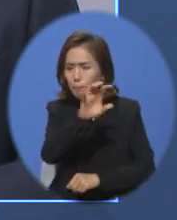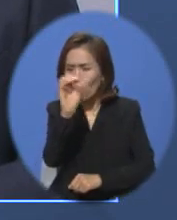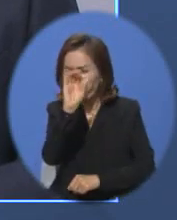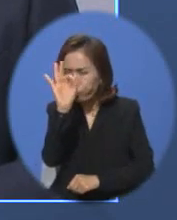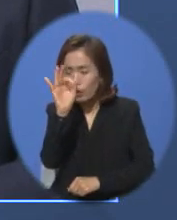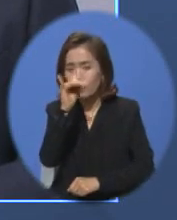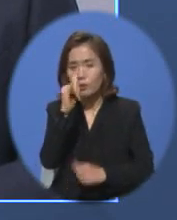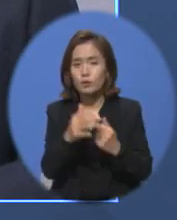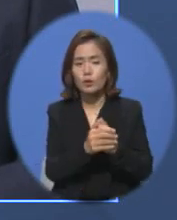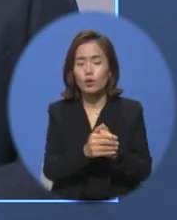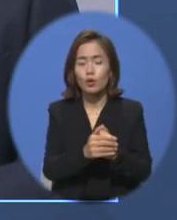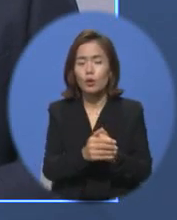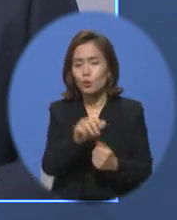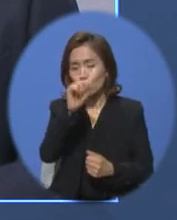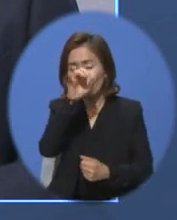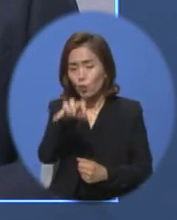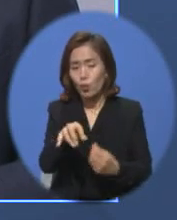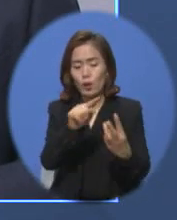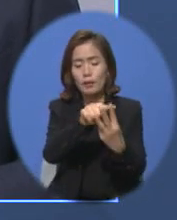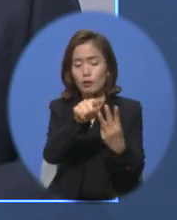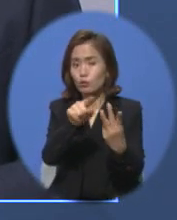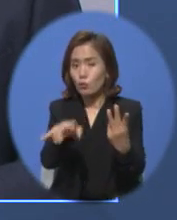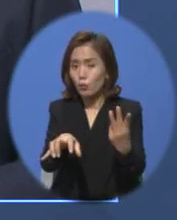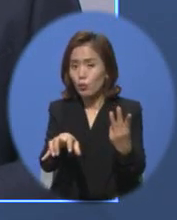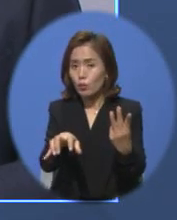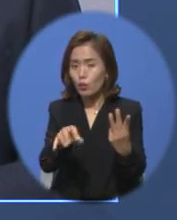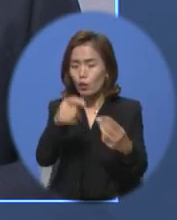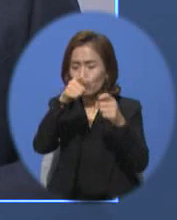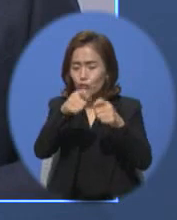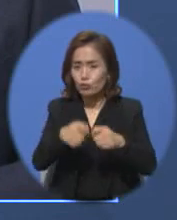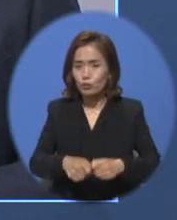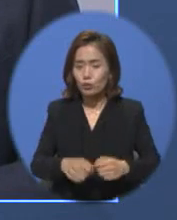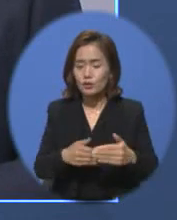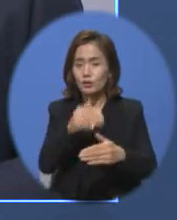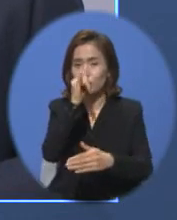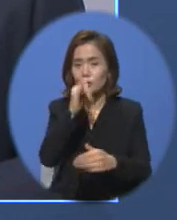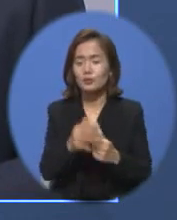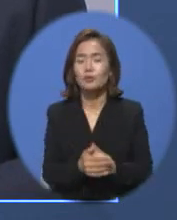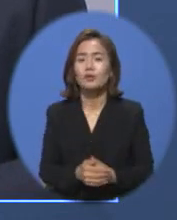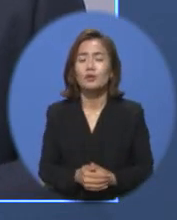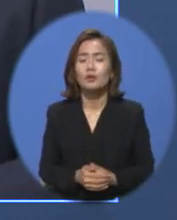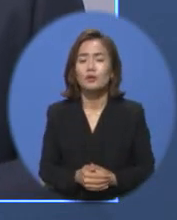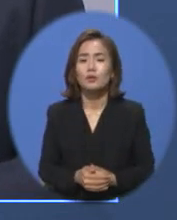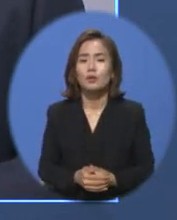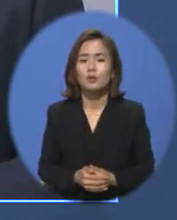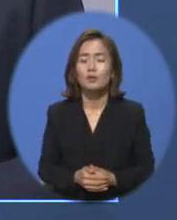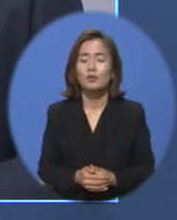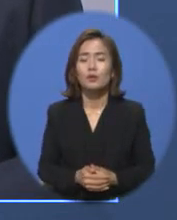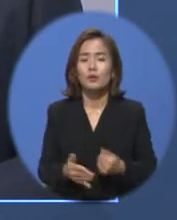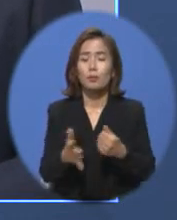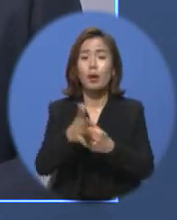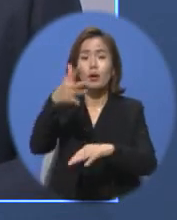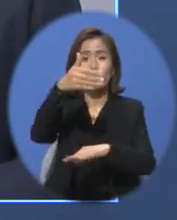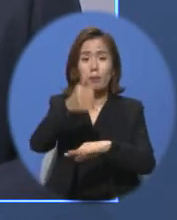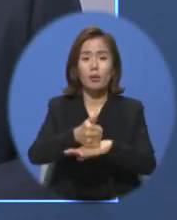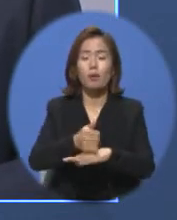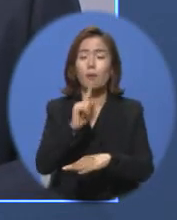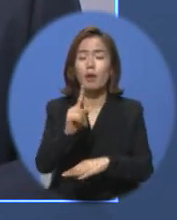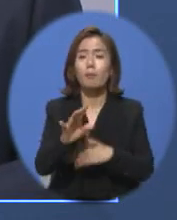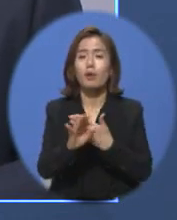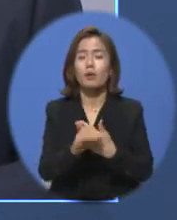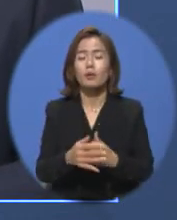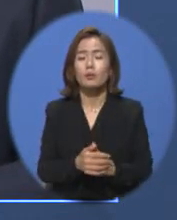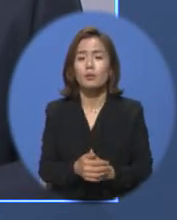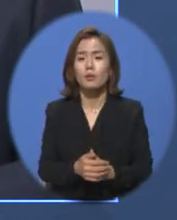약3곳의후보지를구체적으로물색하고있습니다 . 상대방에게 질문을해야겠어요.결론적으로